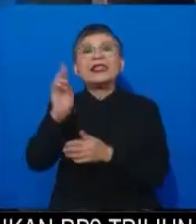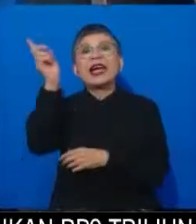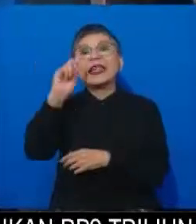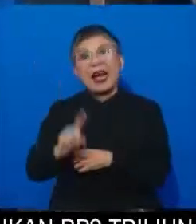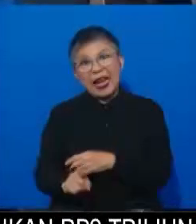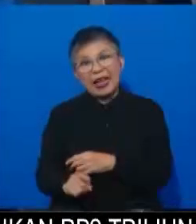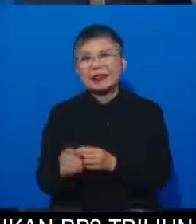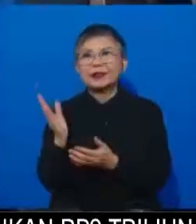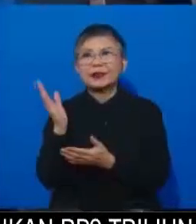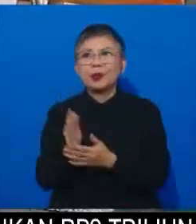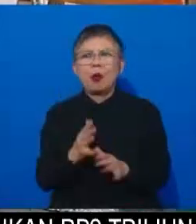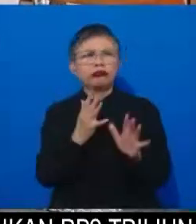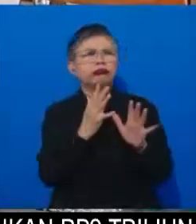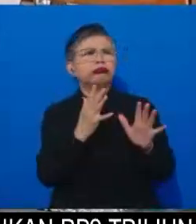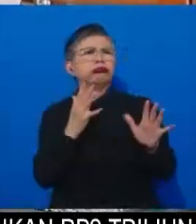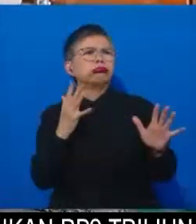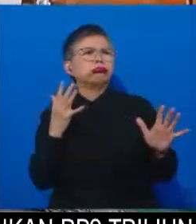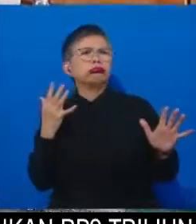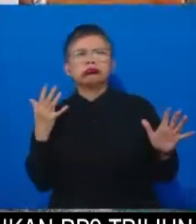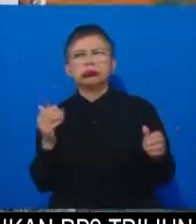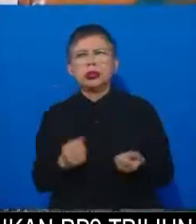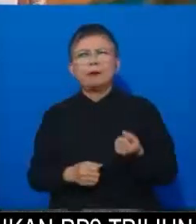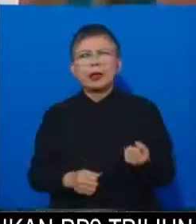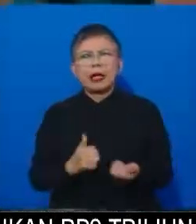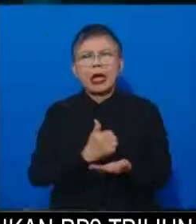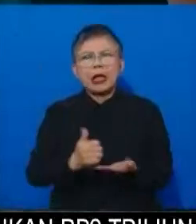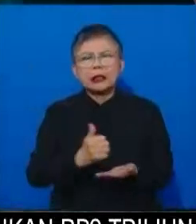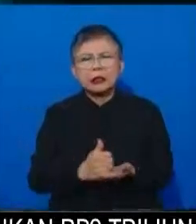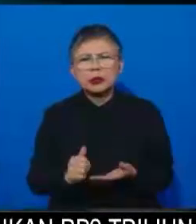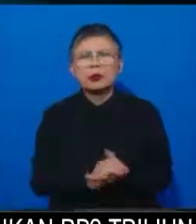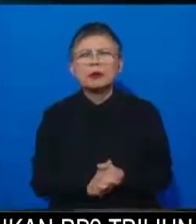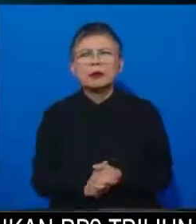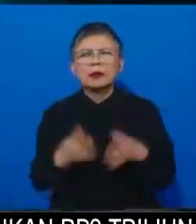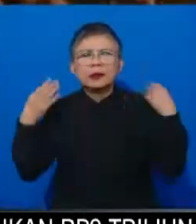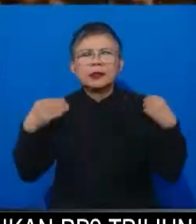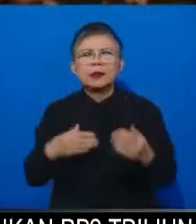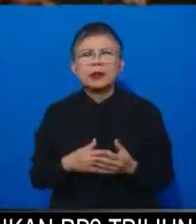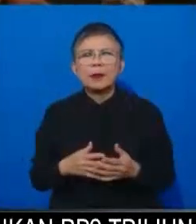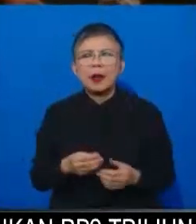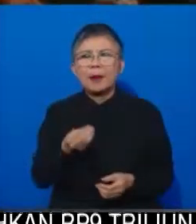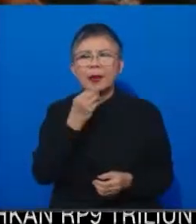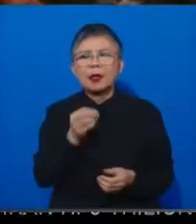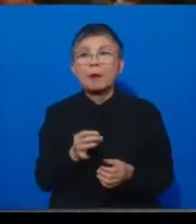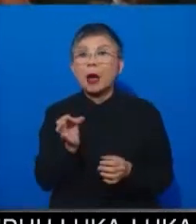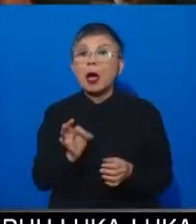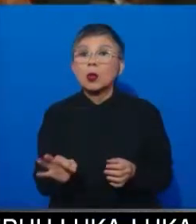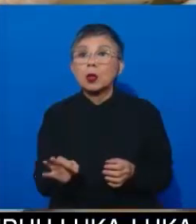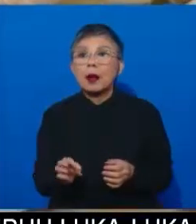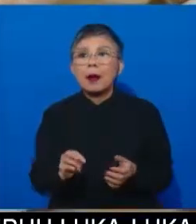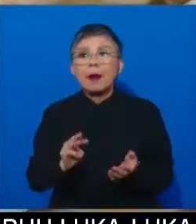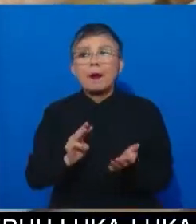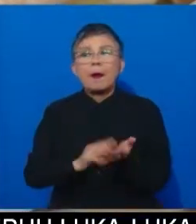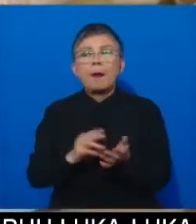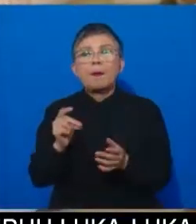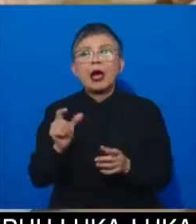Sejumlah warga rela mengantre di kawasan pasar tradisional Taman Sidoarjo, Jawa Timur demi sebuah kudapan marlung atau martabak